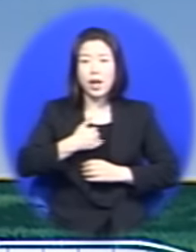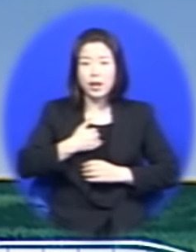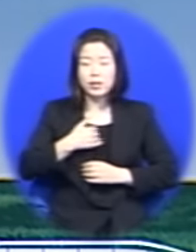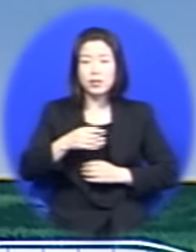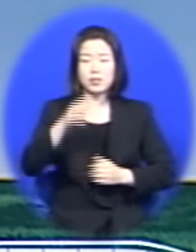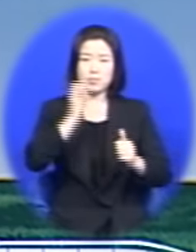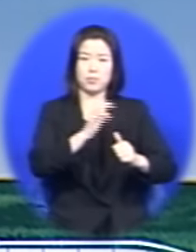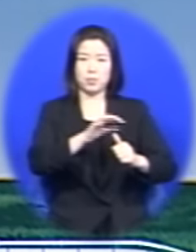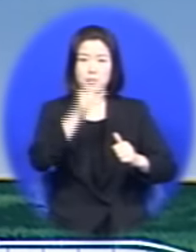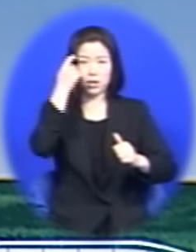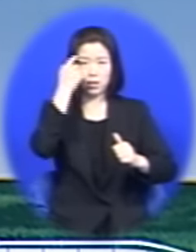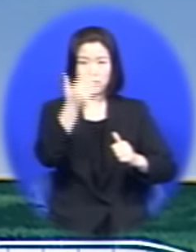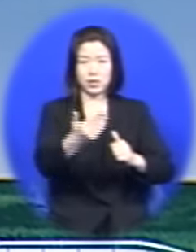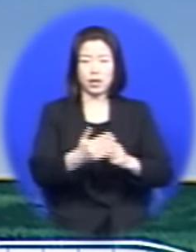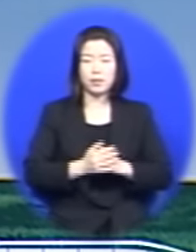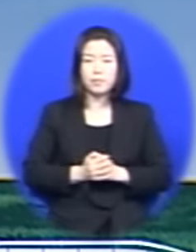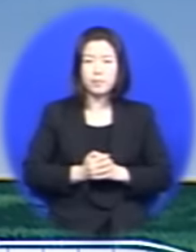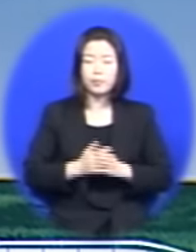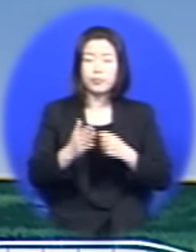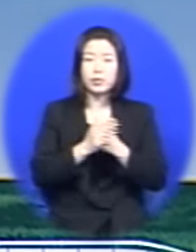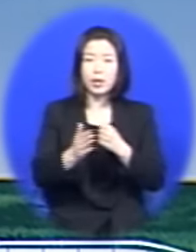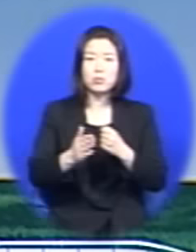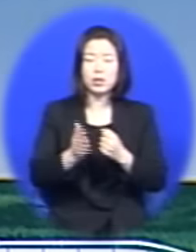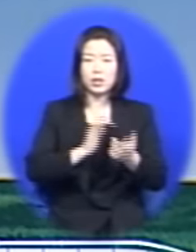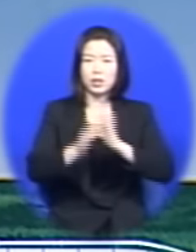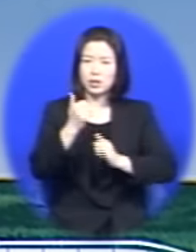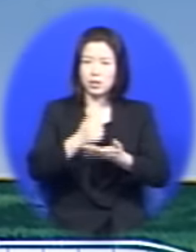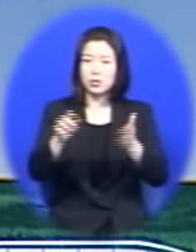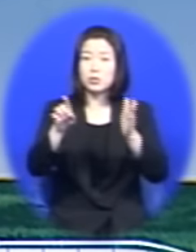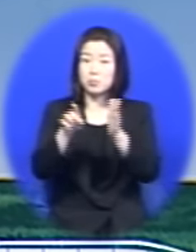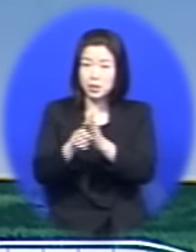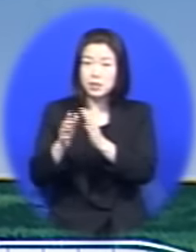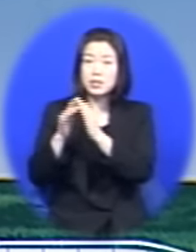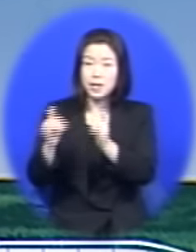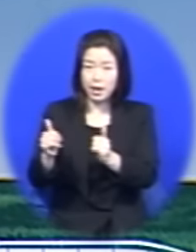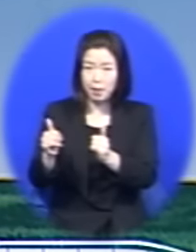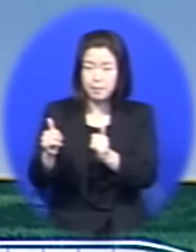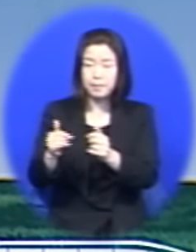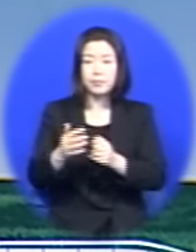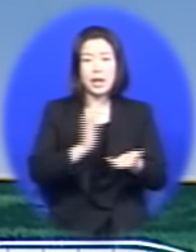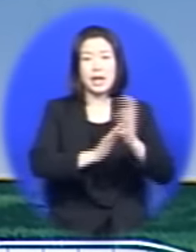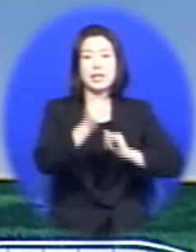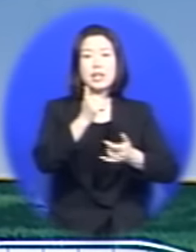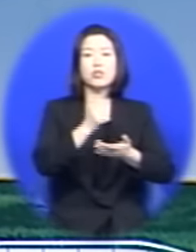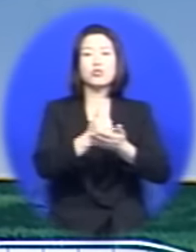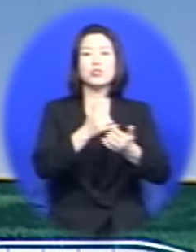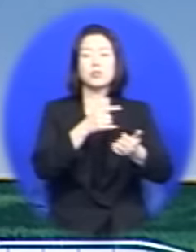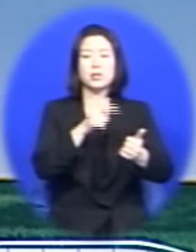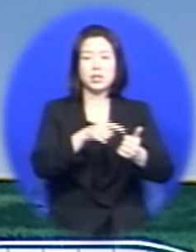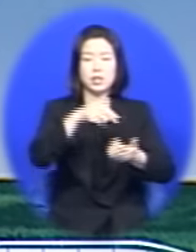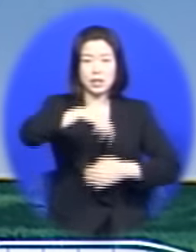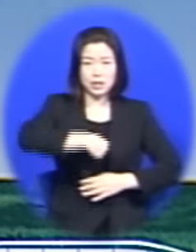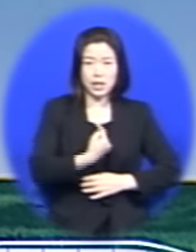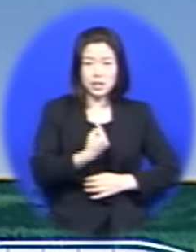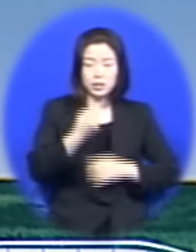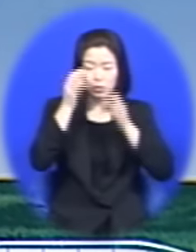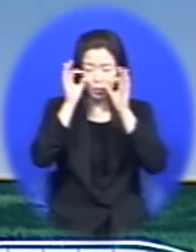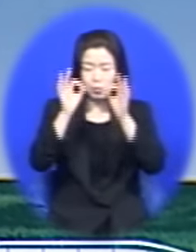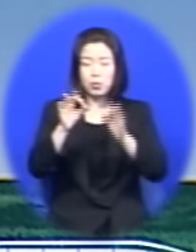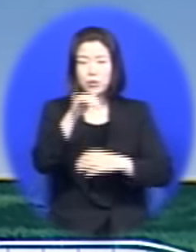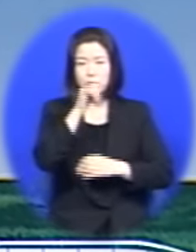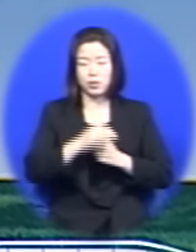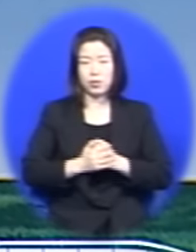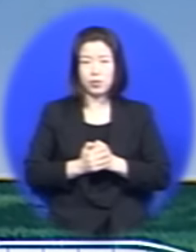핍박하느냐? 그러니까 예수 믿는 사람은 예수님께서는 예수님 자신으로 보고 계신